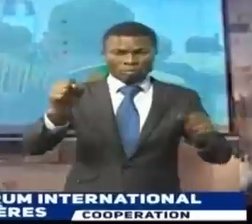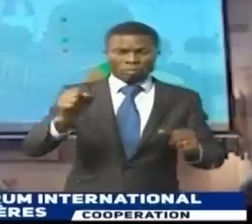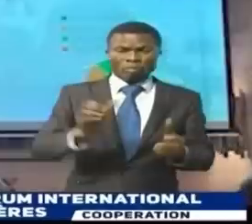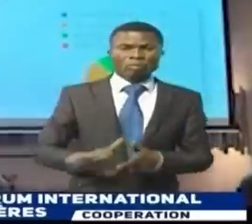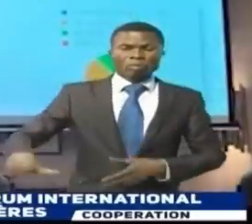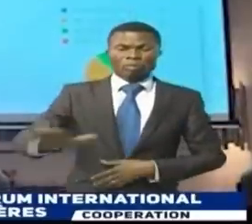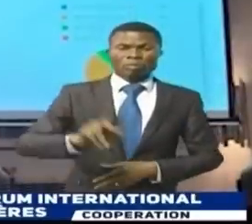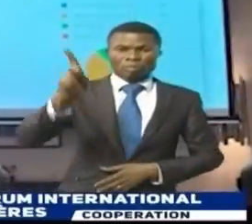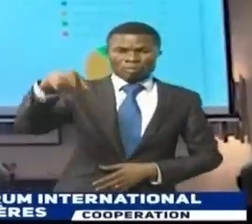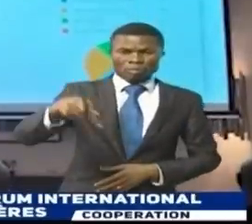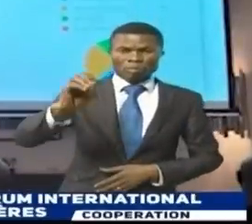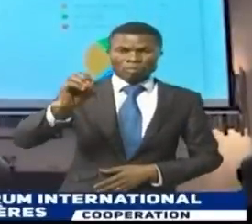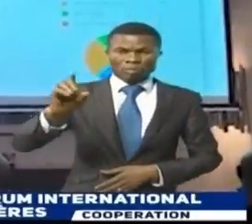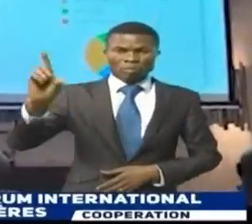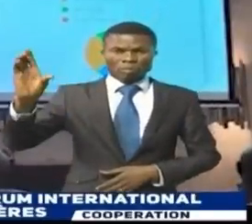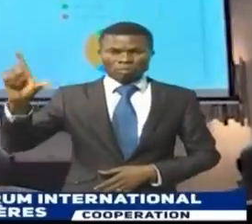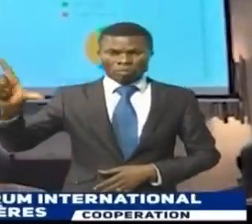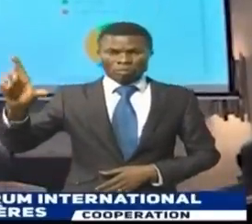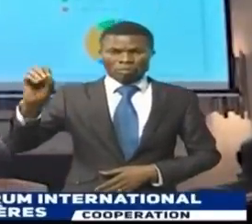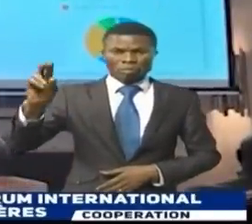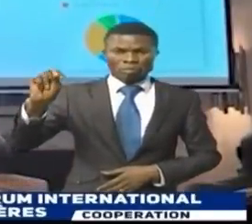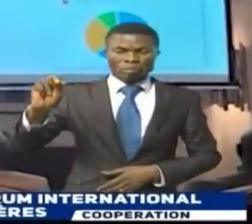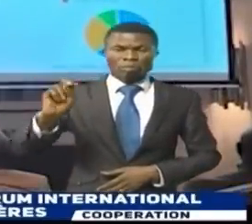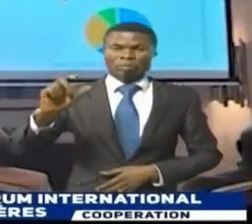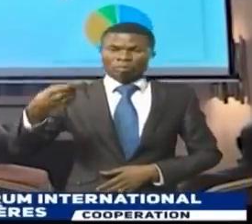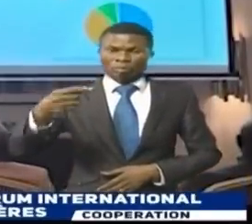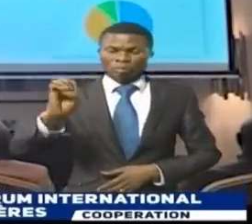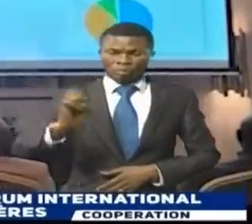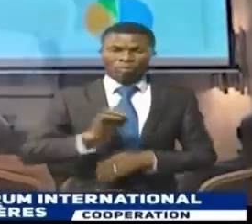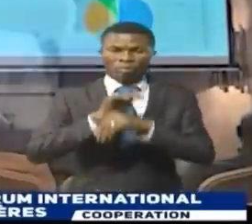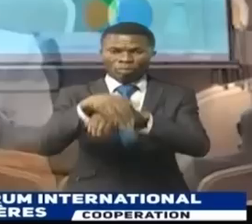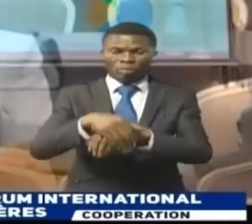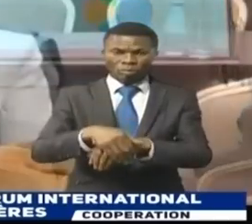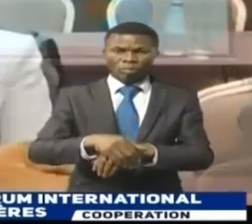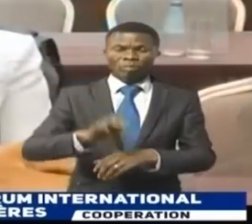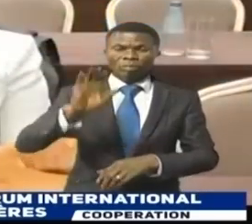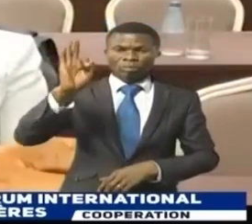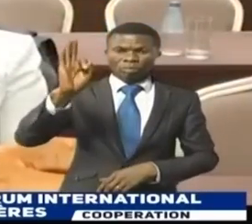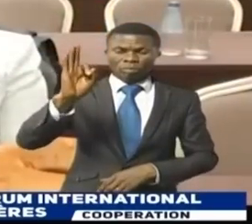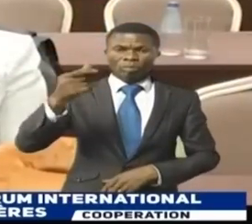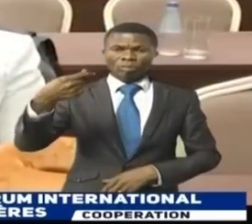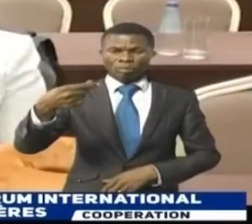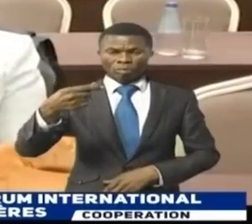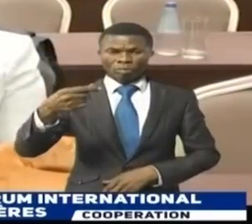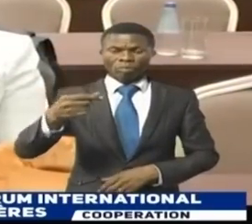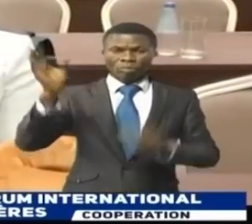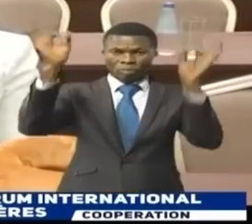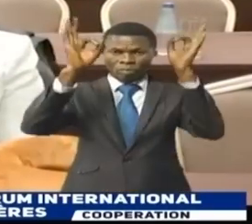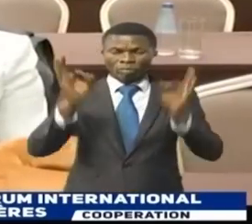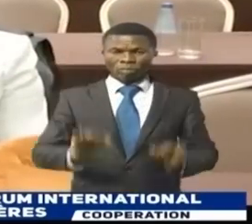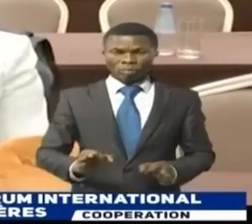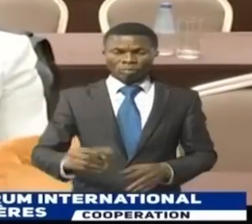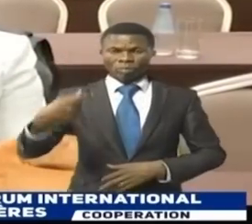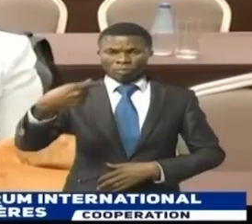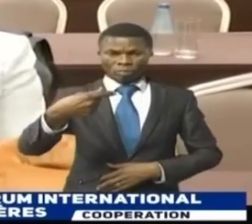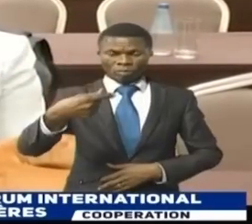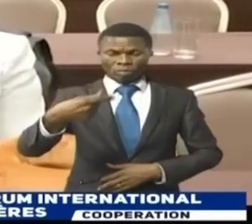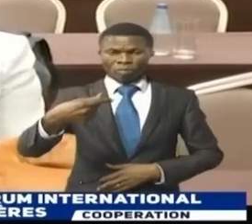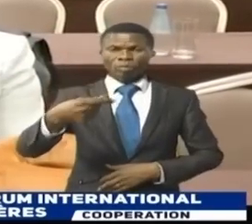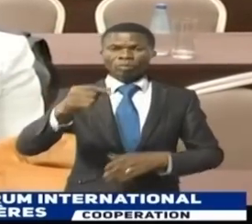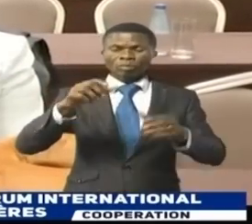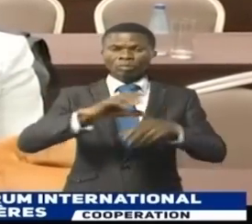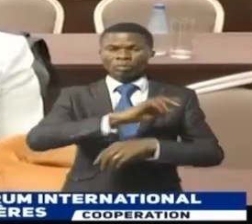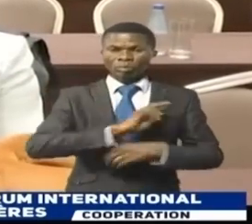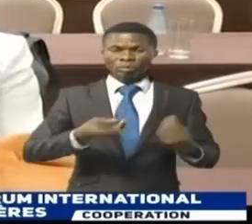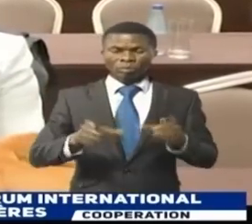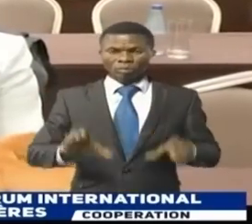RDC a pris une part active à ses assises à travers la FG, Fédération des géomètres de la RDC. Par cette participation, la